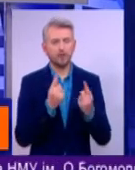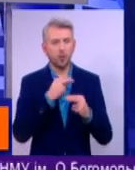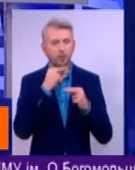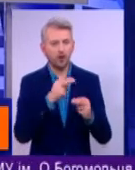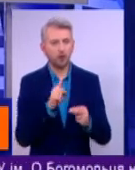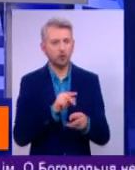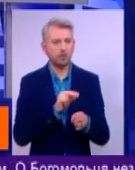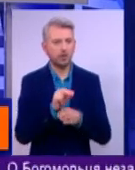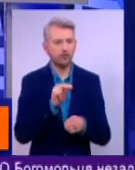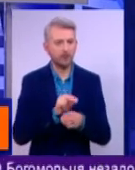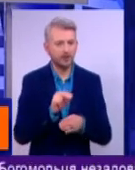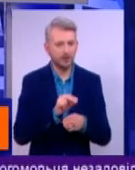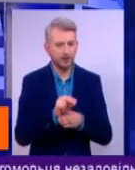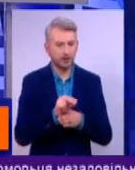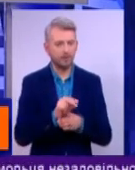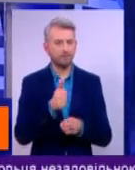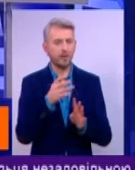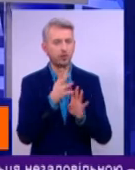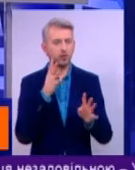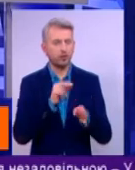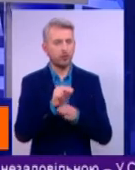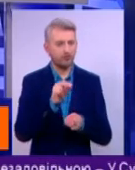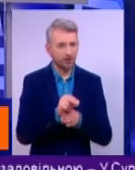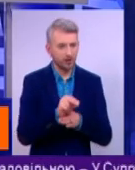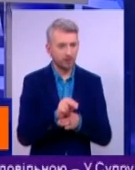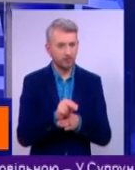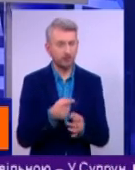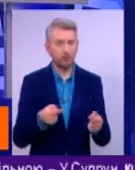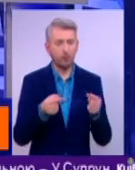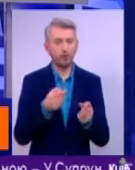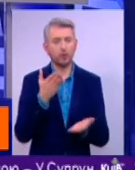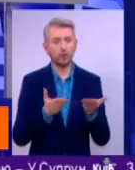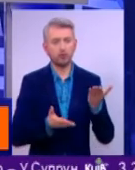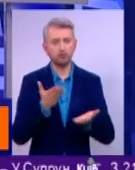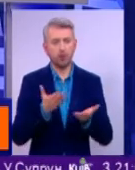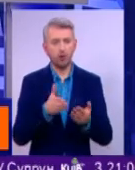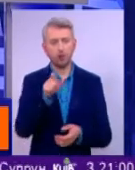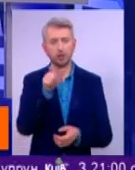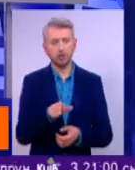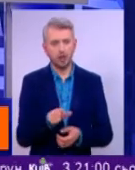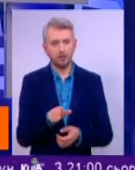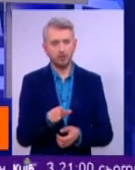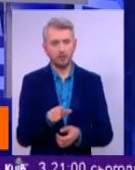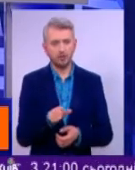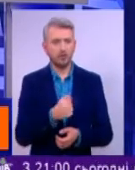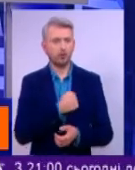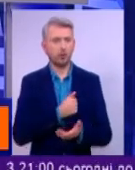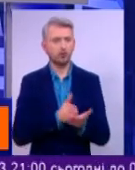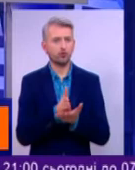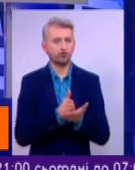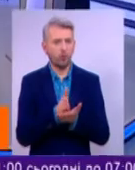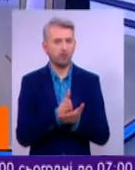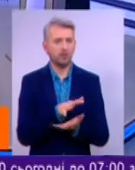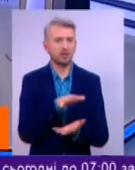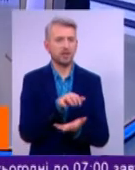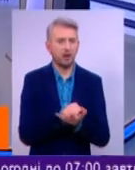щоб навчити, в першу чергу навчити. Відповідно, якщо людина, військовослужбовець